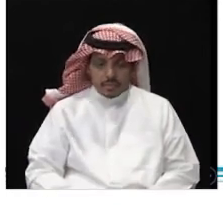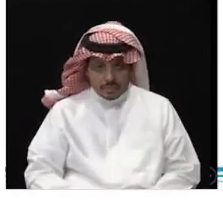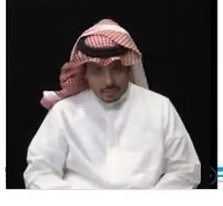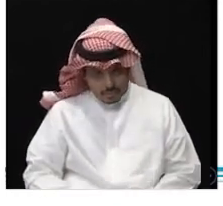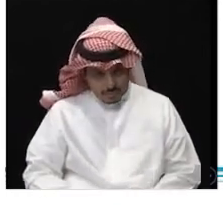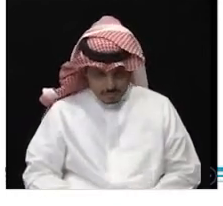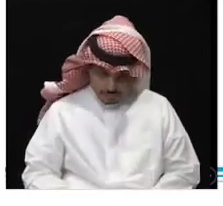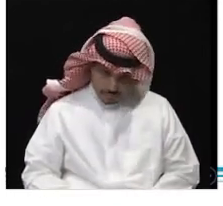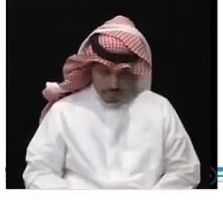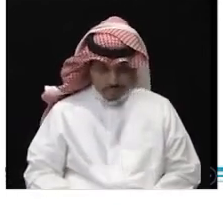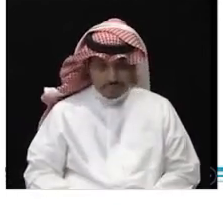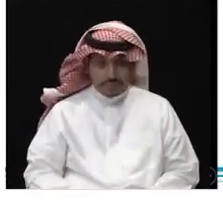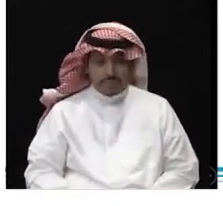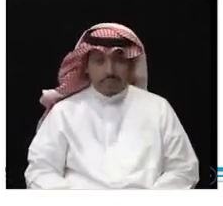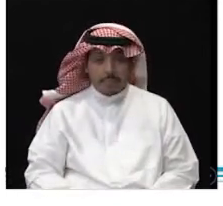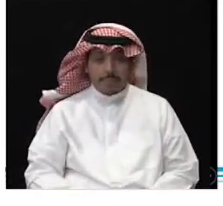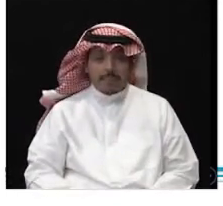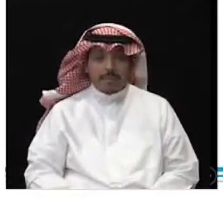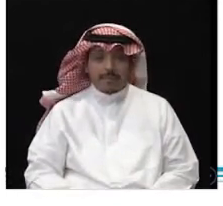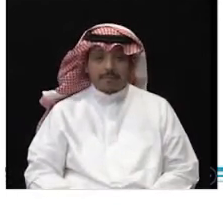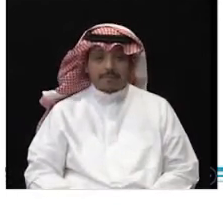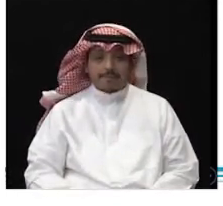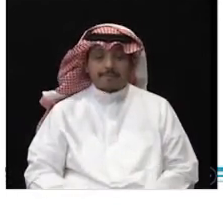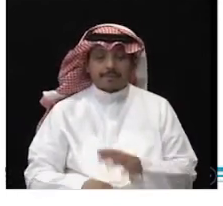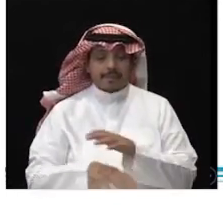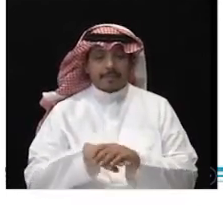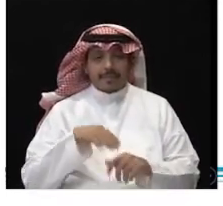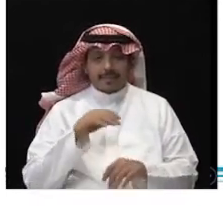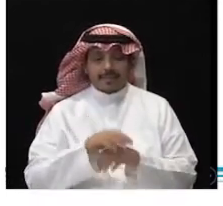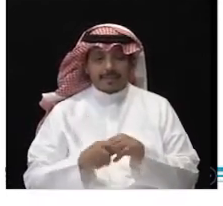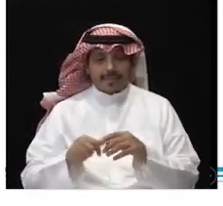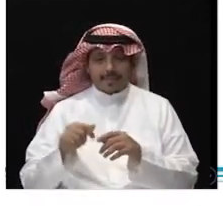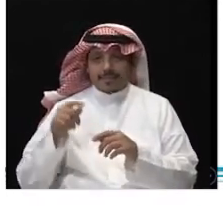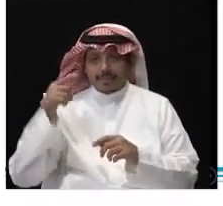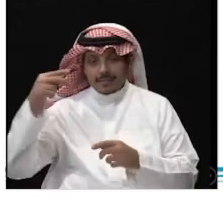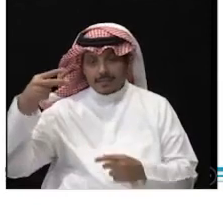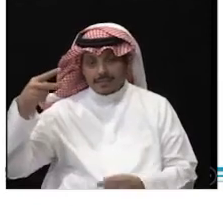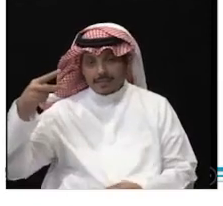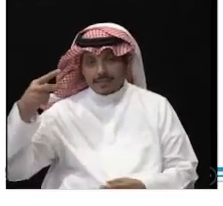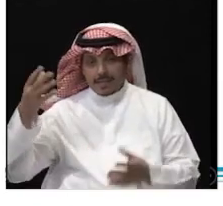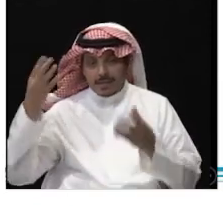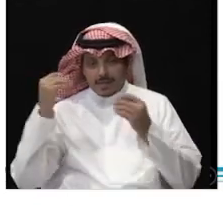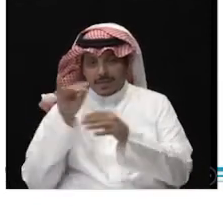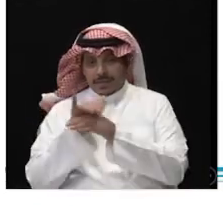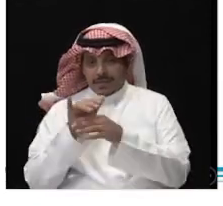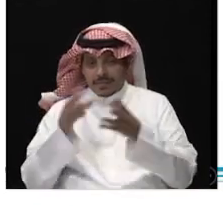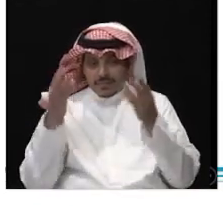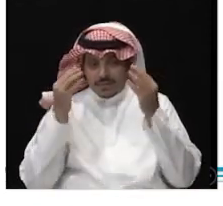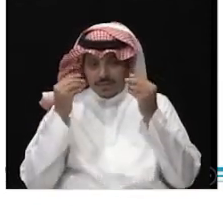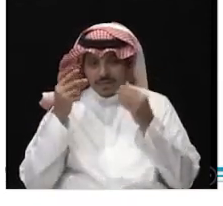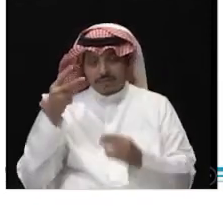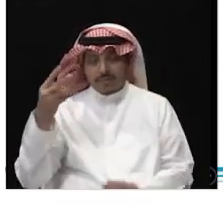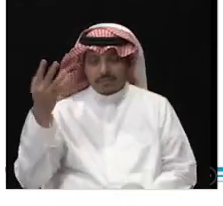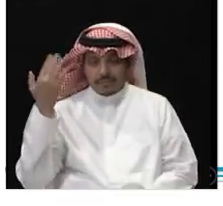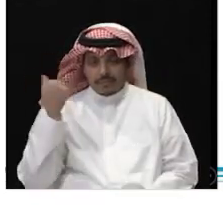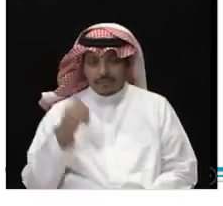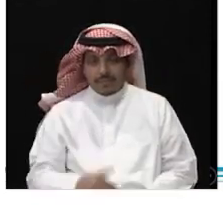شرحنا هاتين المهارتين في الدرس أو في الدروس السابقة.